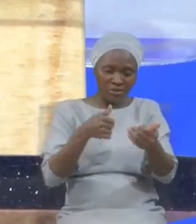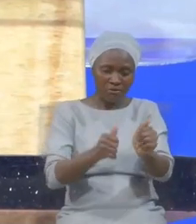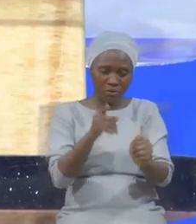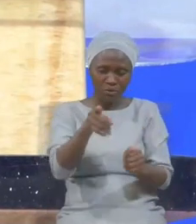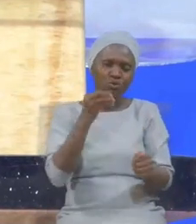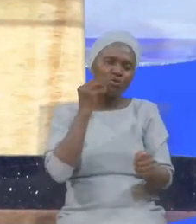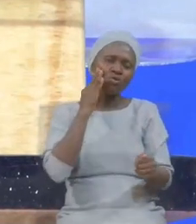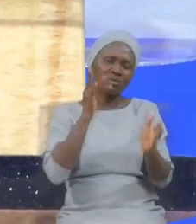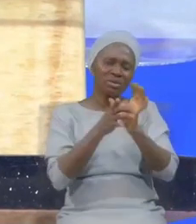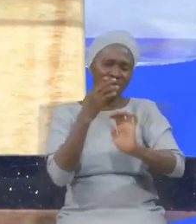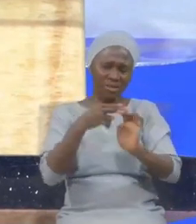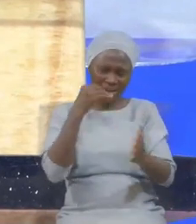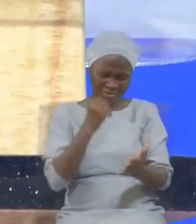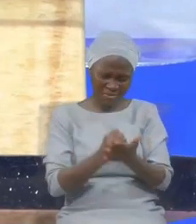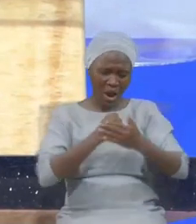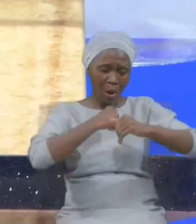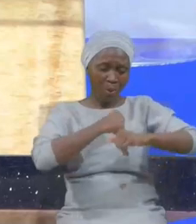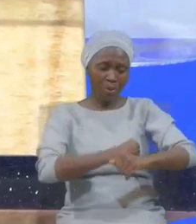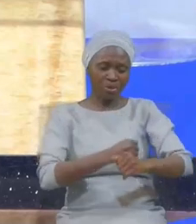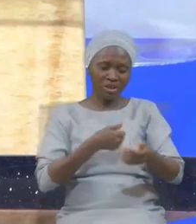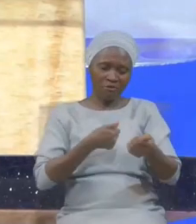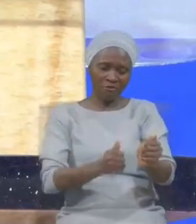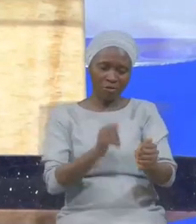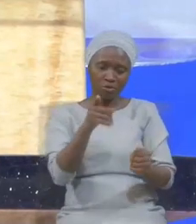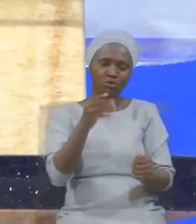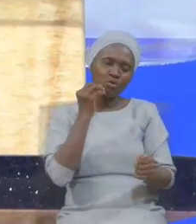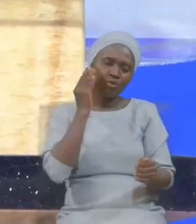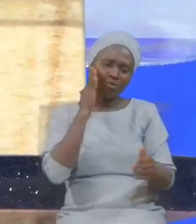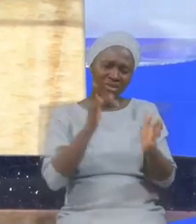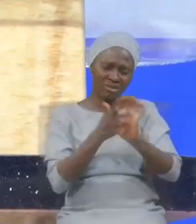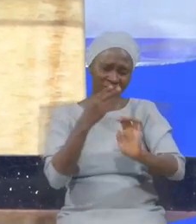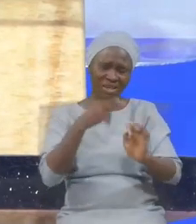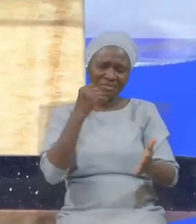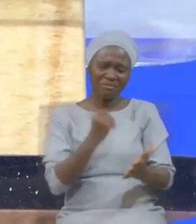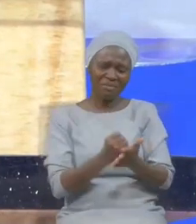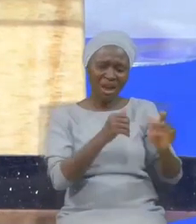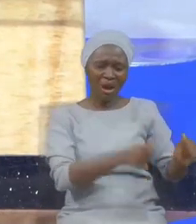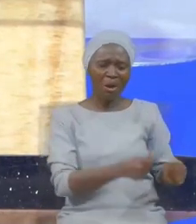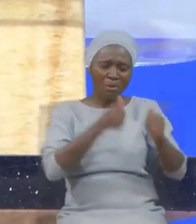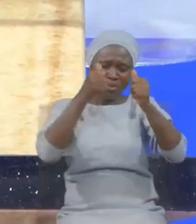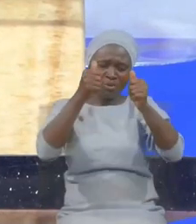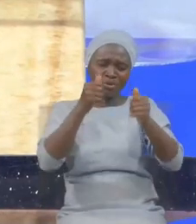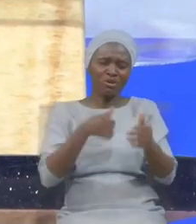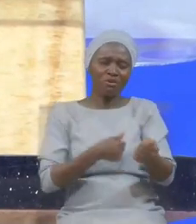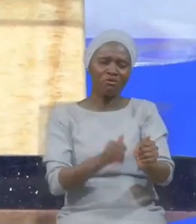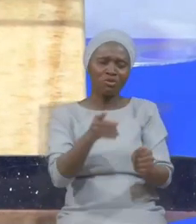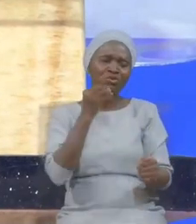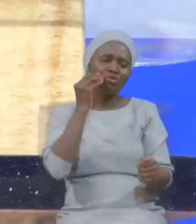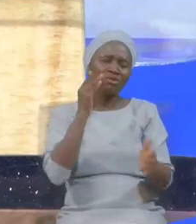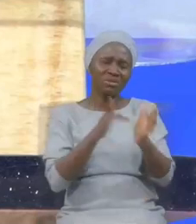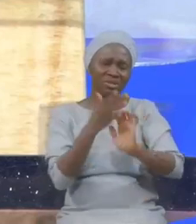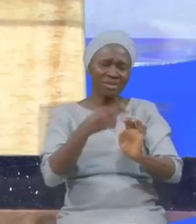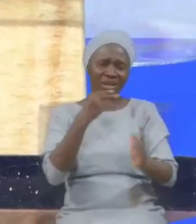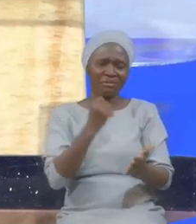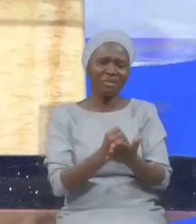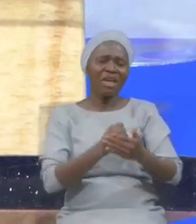maison. Que la protection vous accompagne à la maison. Que la promotion vous accompagne à la maison. Que